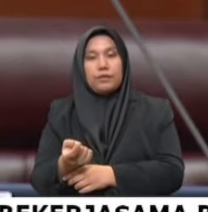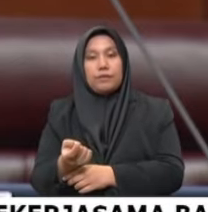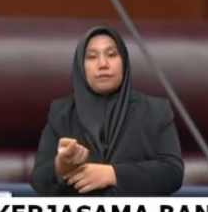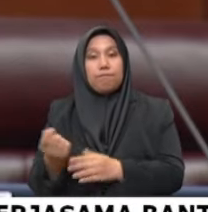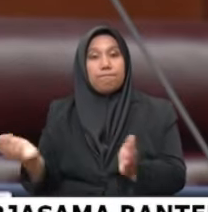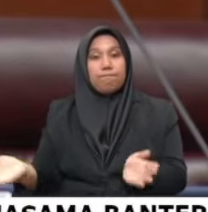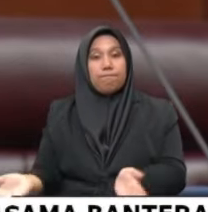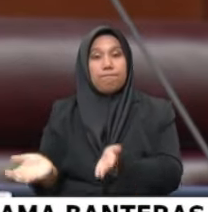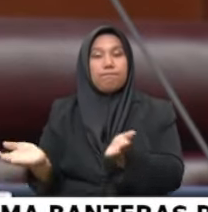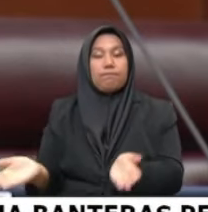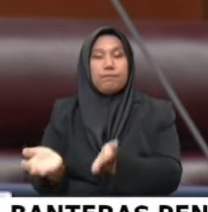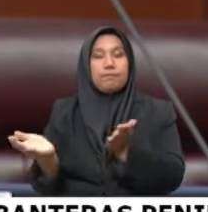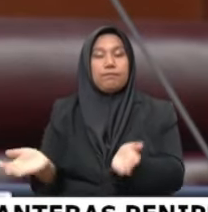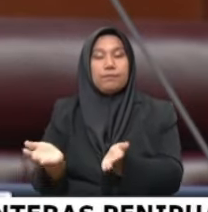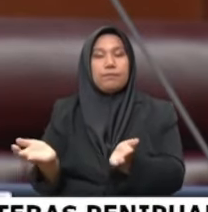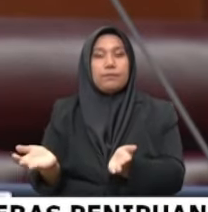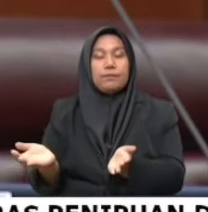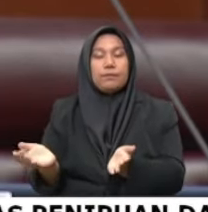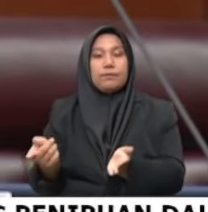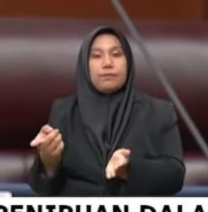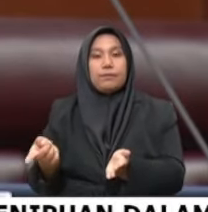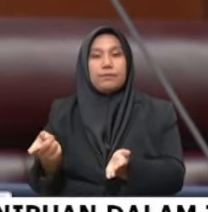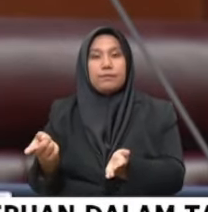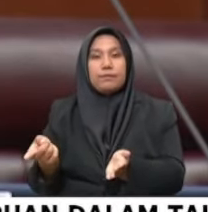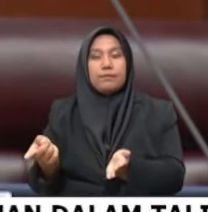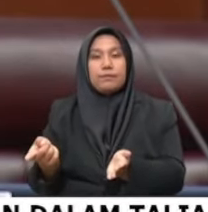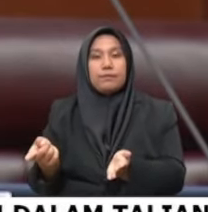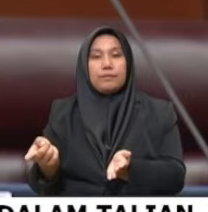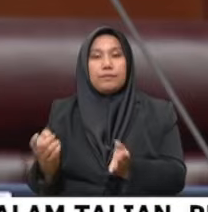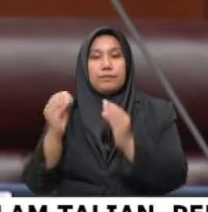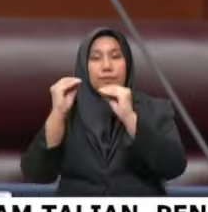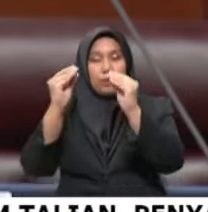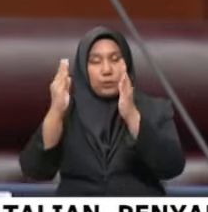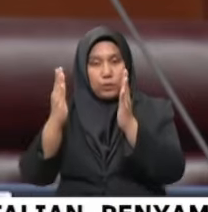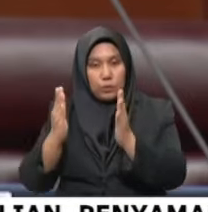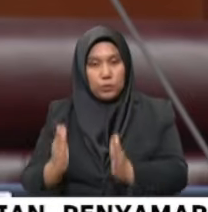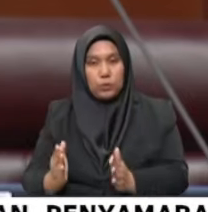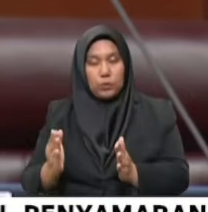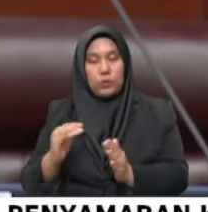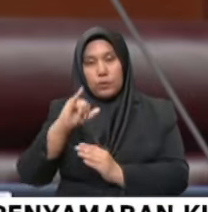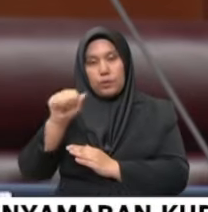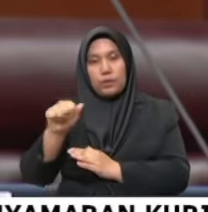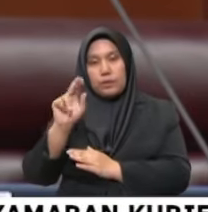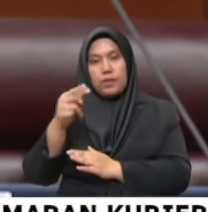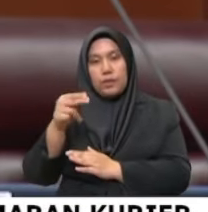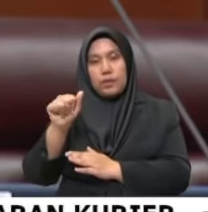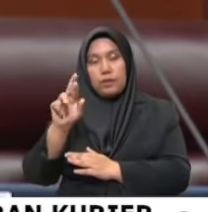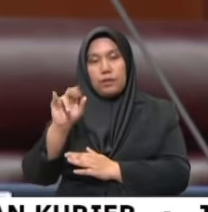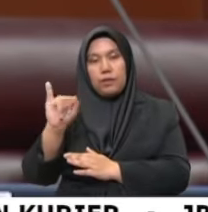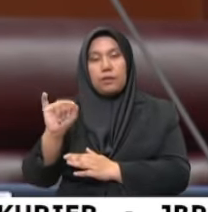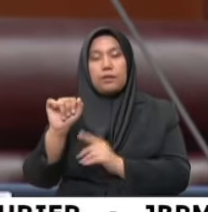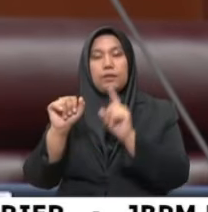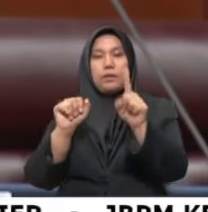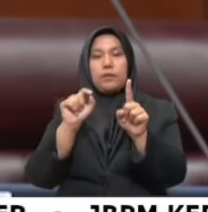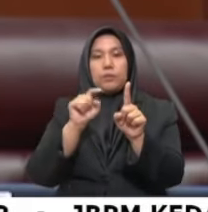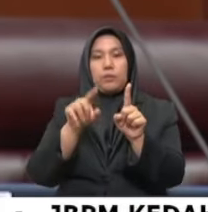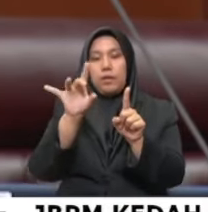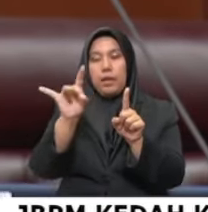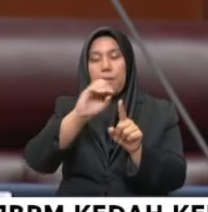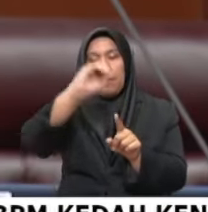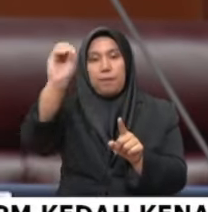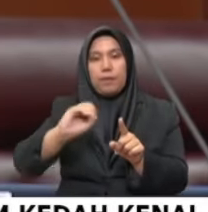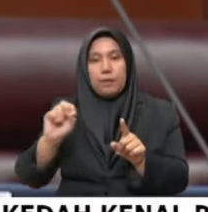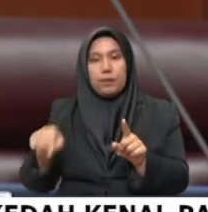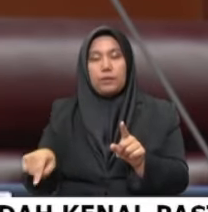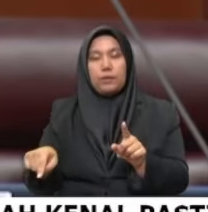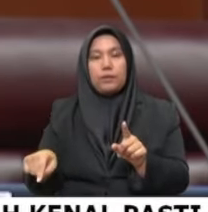ini sebagai peneraju digital dalam negara, yang kita sebut sebagai guru jauhari digital ini, ada seramai 1.8%.